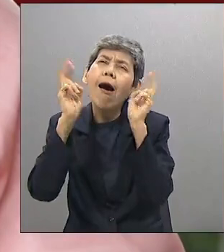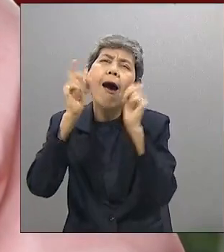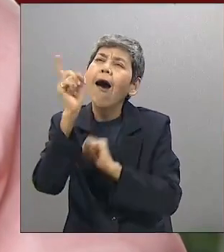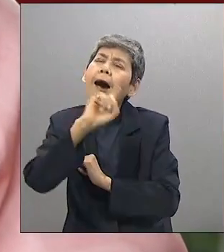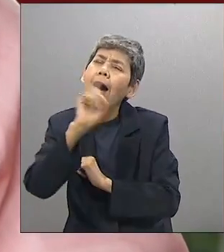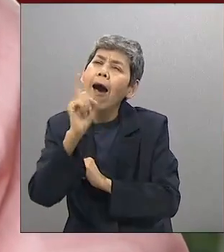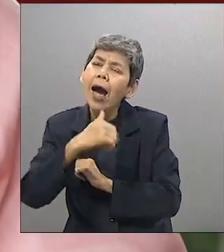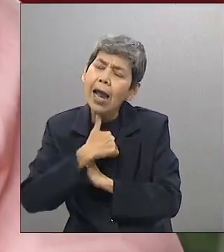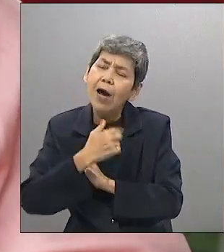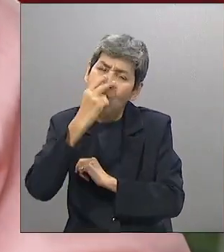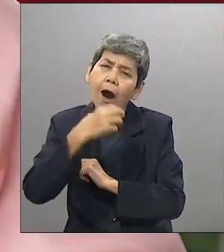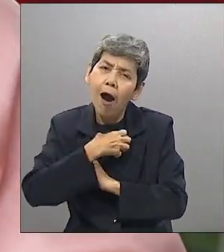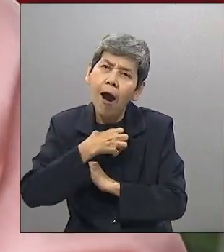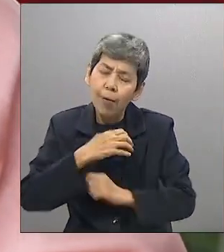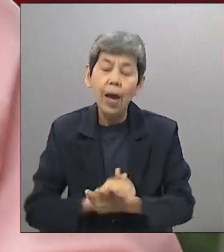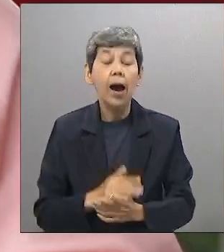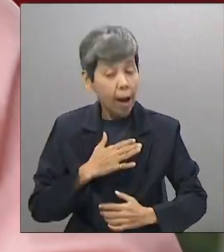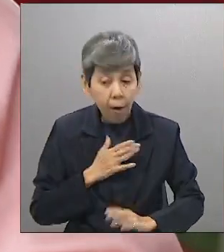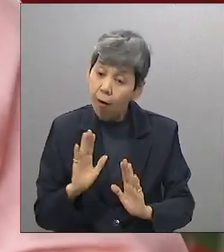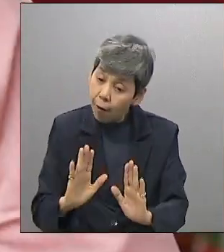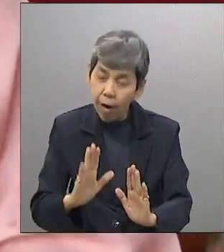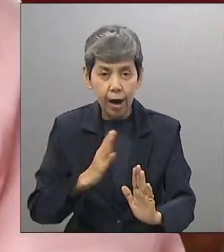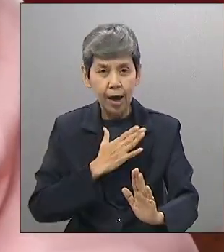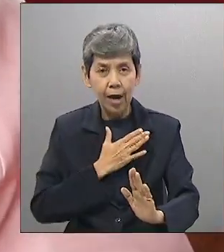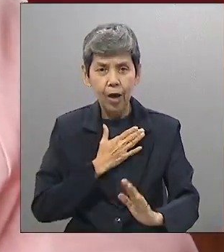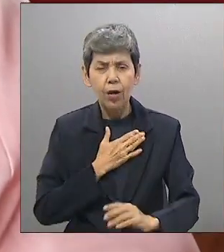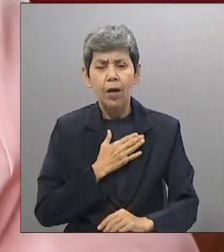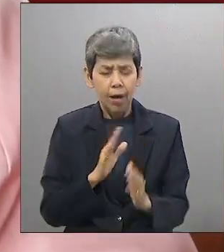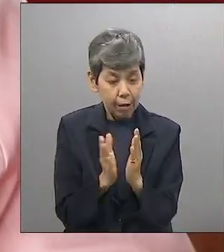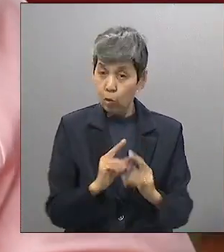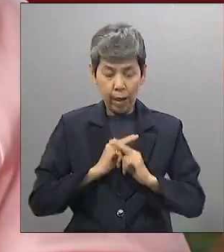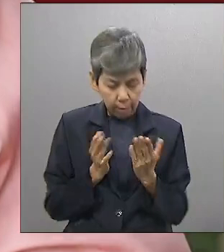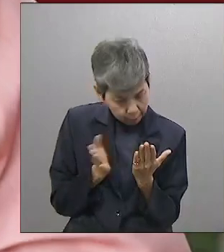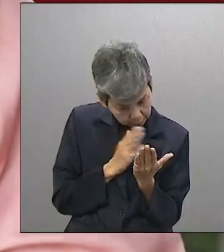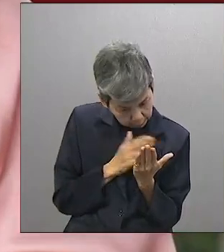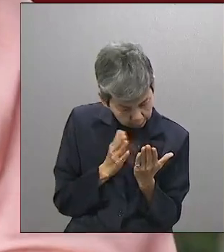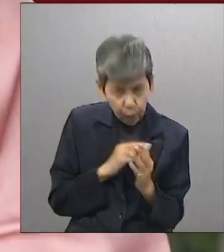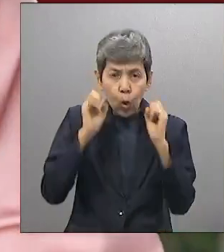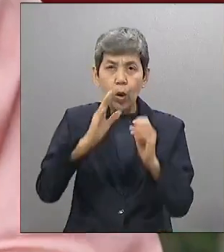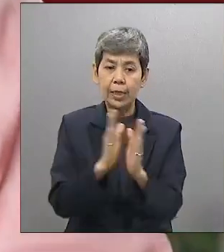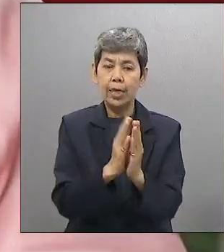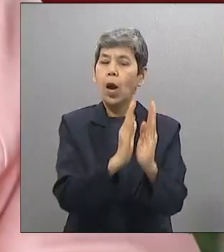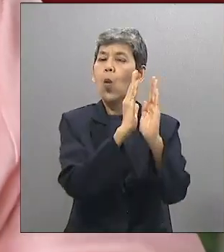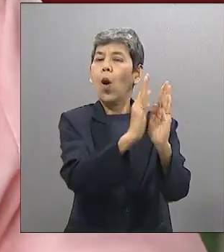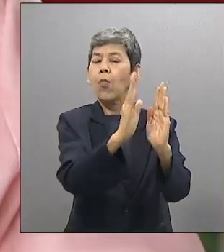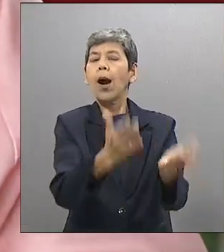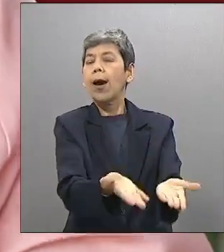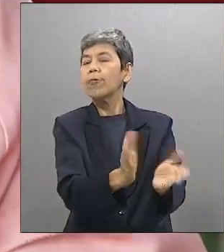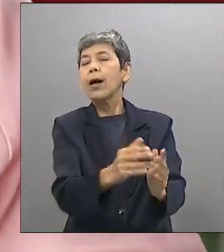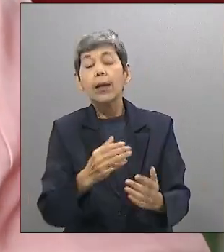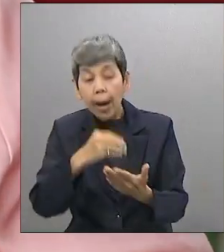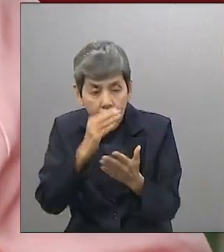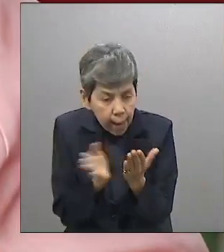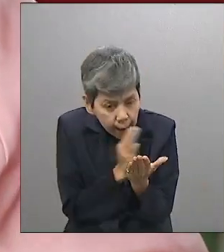านอะไรให้เขาฟังหลัจากนั้ dutiesเขาก็จะคอยมาเปิดอ่านเองเพะวคุคจะเอาหนงสอภาพวางไว้ที่ชนวางเลย